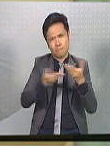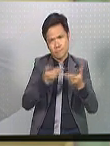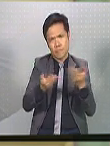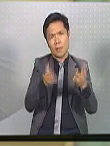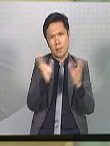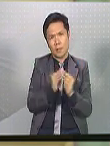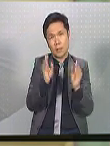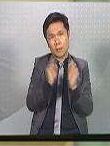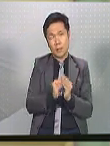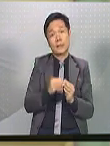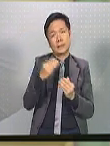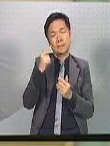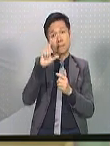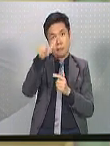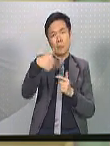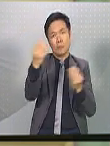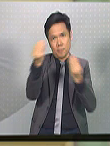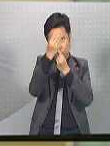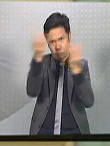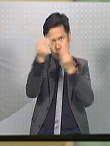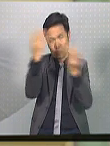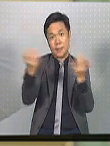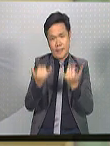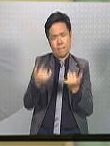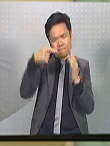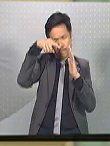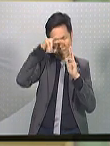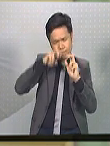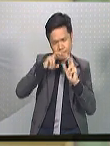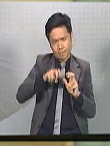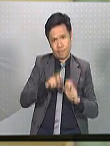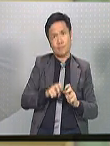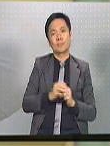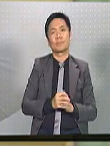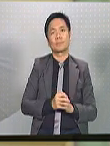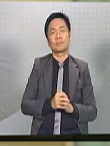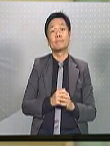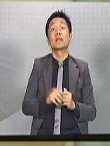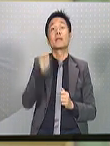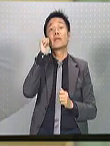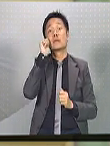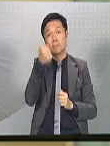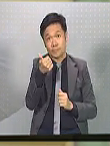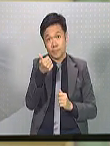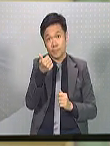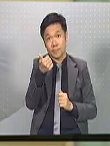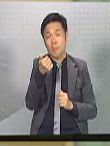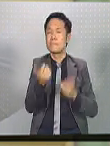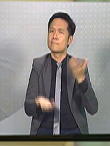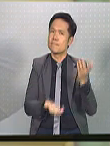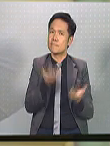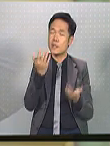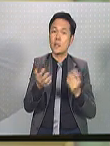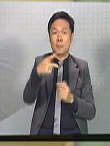memerlukan penelitian dan sebagainya dan besok tidak ada mungkin